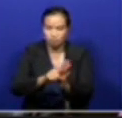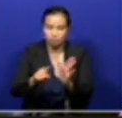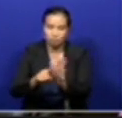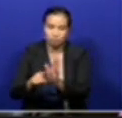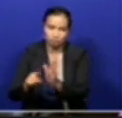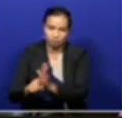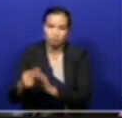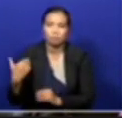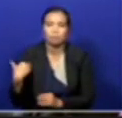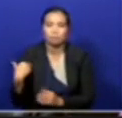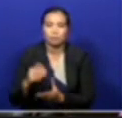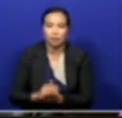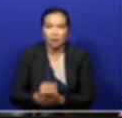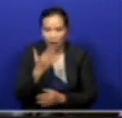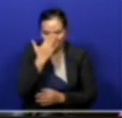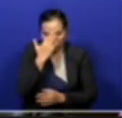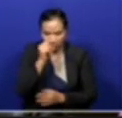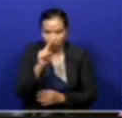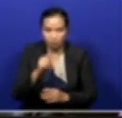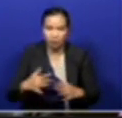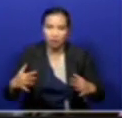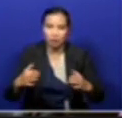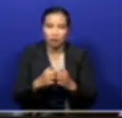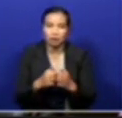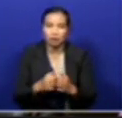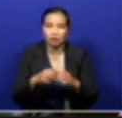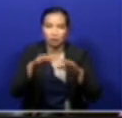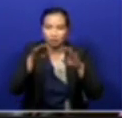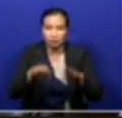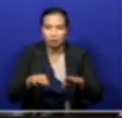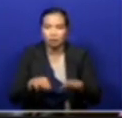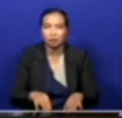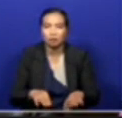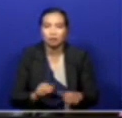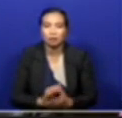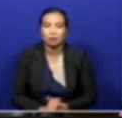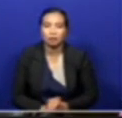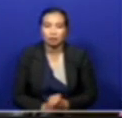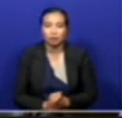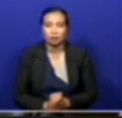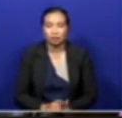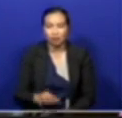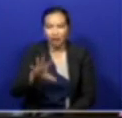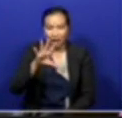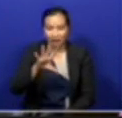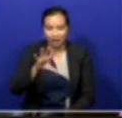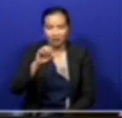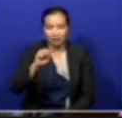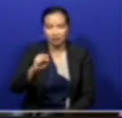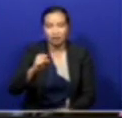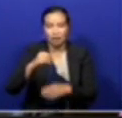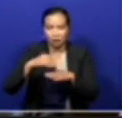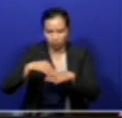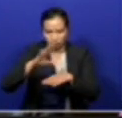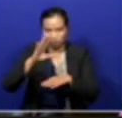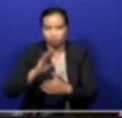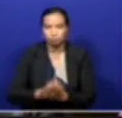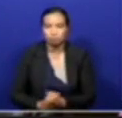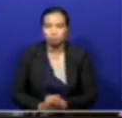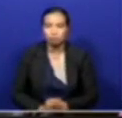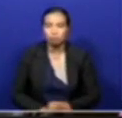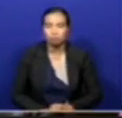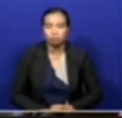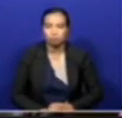าทำไมอุบัติเหตุยังไม่ลดลงเลย 500,000 กว่าล้านและดิฉันถามในข้อคำถ